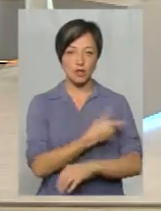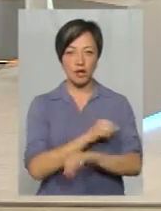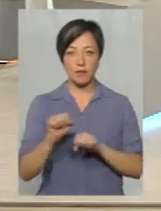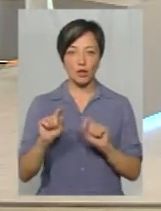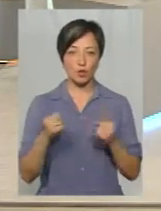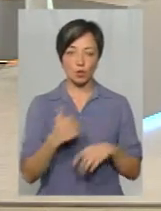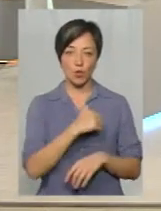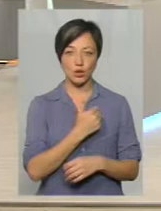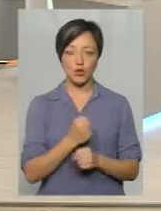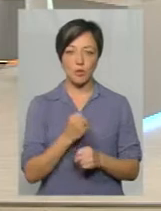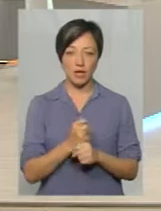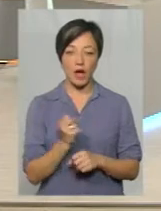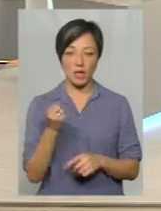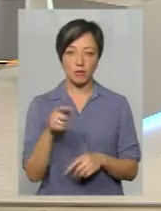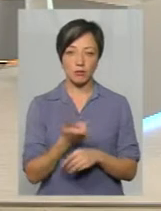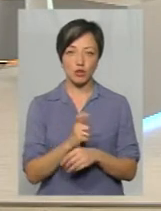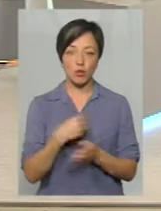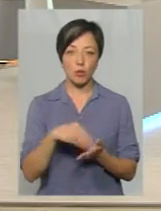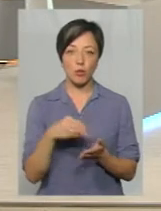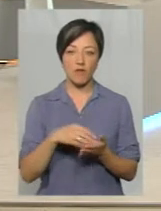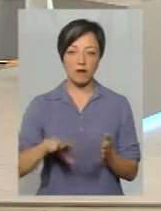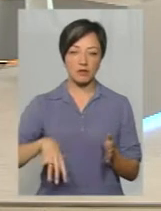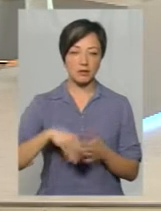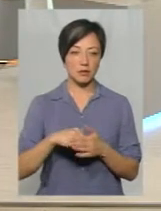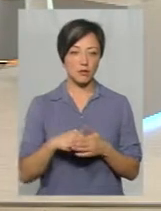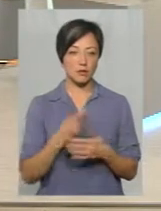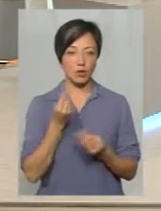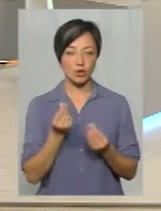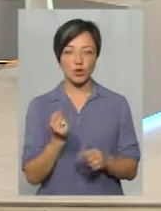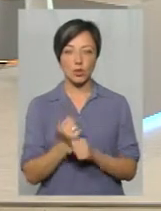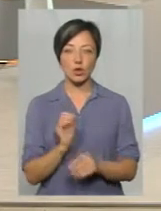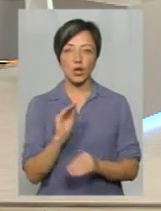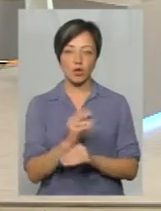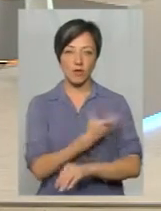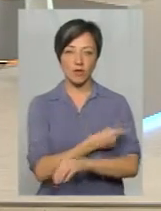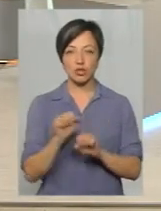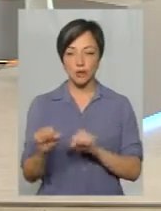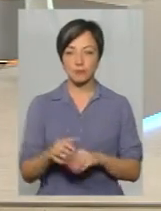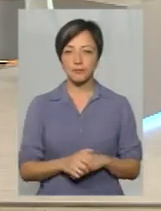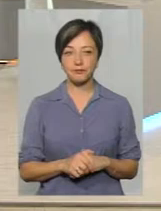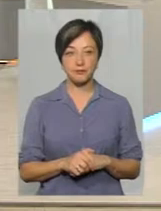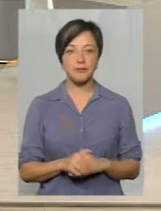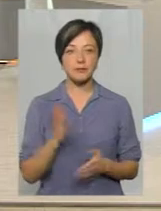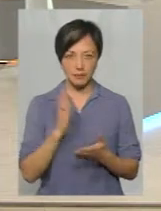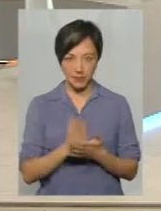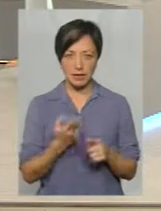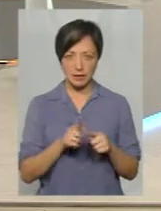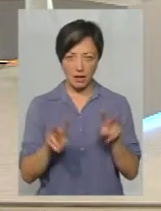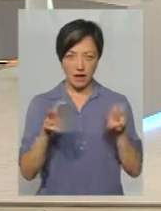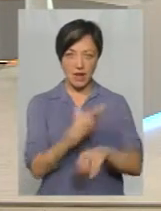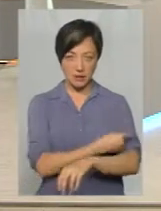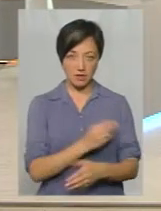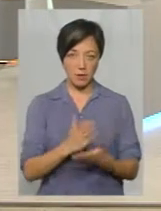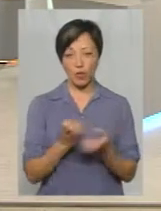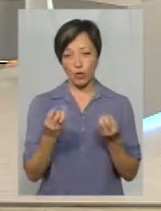не дуже хоче робити, а тим паче купувати за свої гроші і робити додатково. А те, але що є ця вакцина в наявності? Просто так,